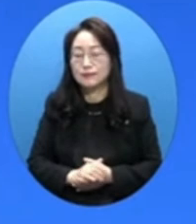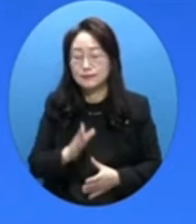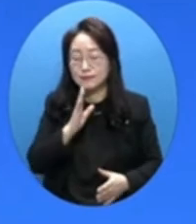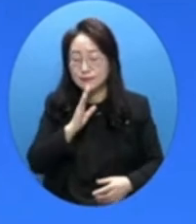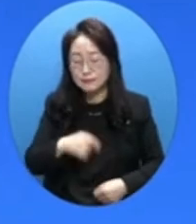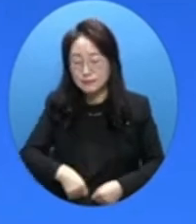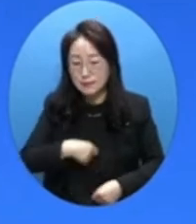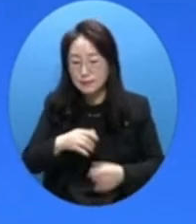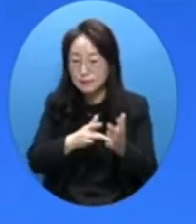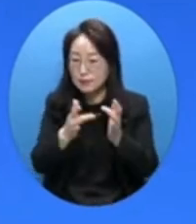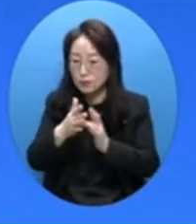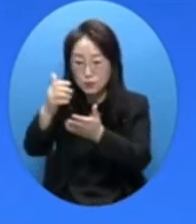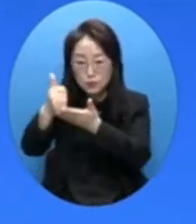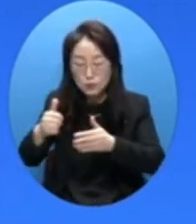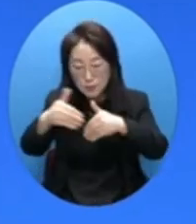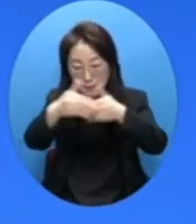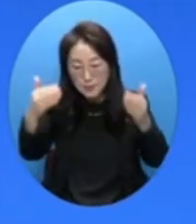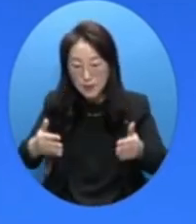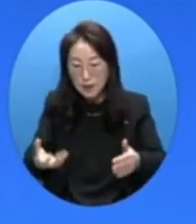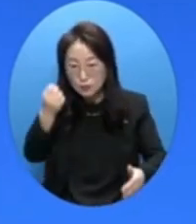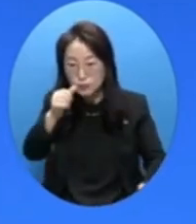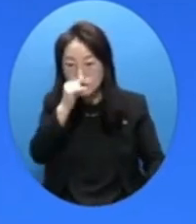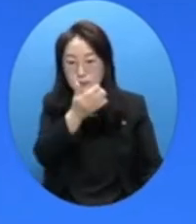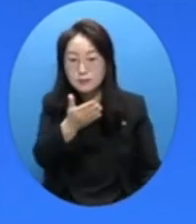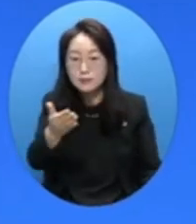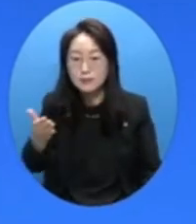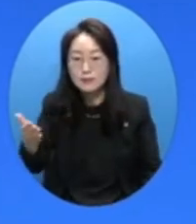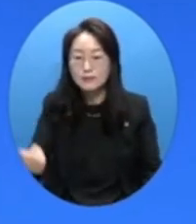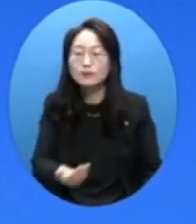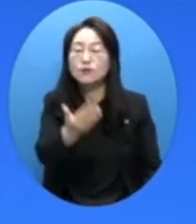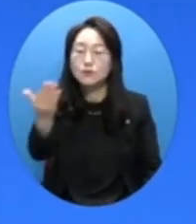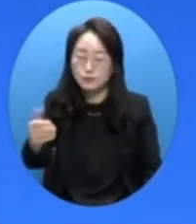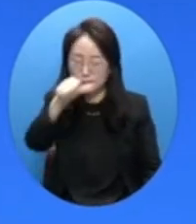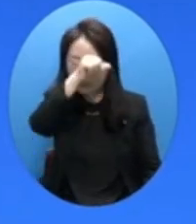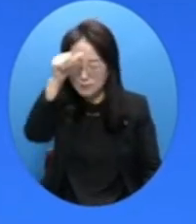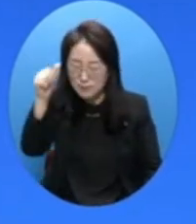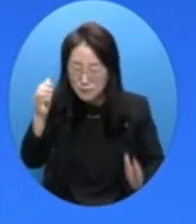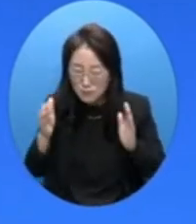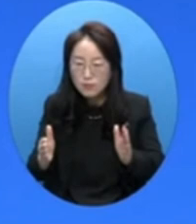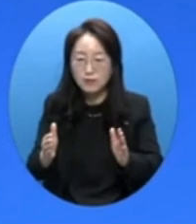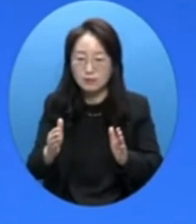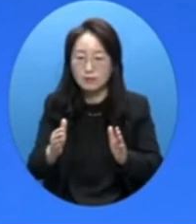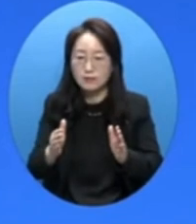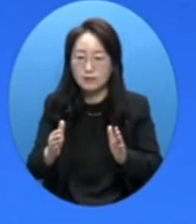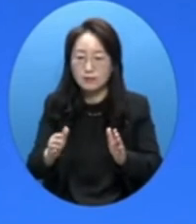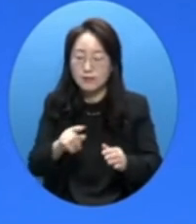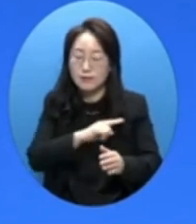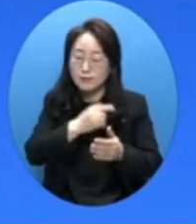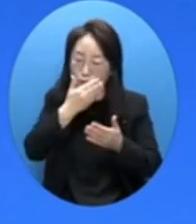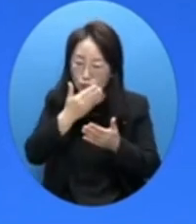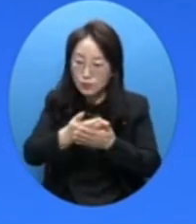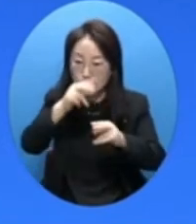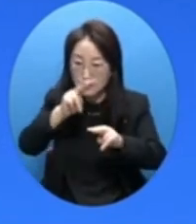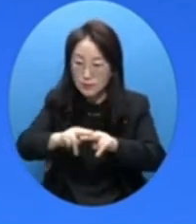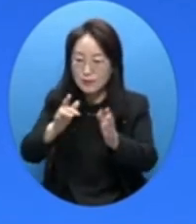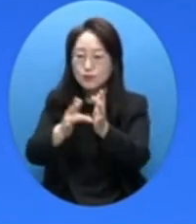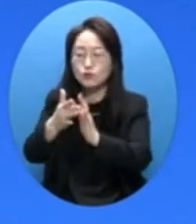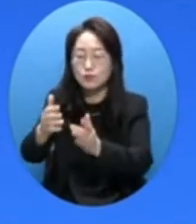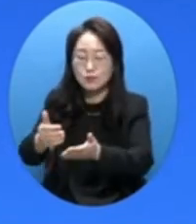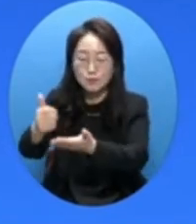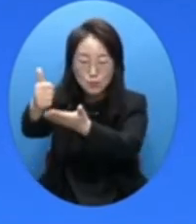예수님 오실 방이 있습니까 여러분 일생 살아가는 동안 가장 귀한 자리에 예수님을 모시고